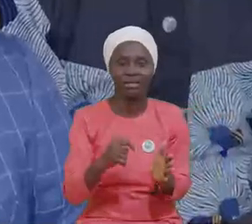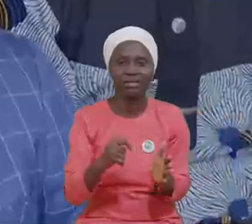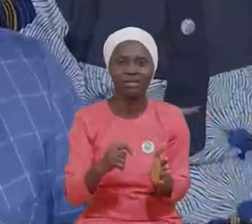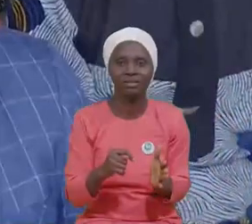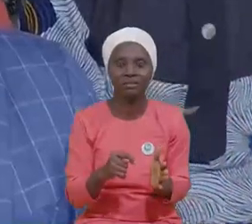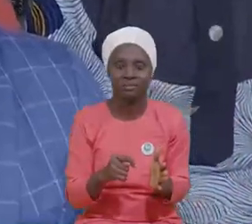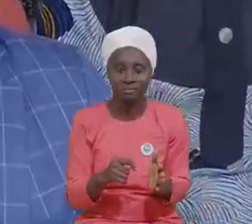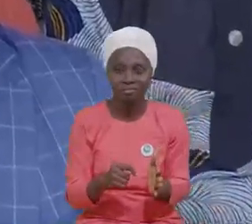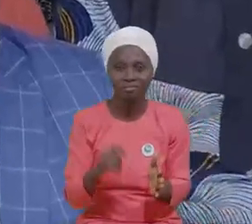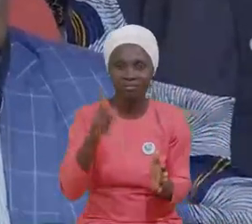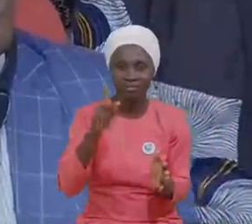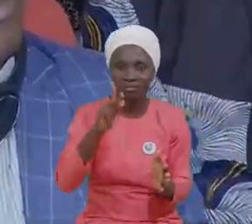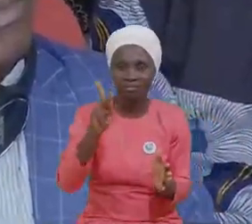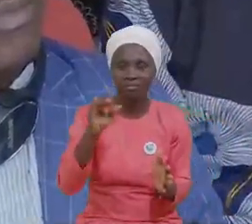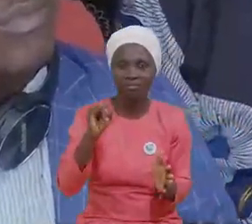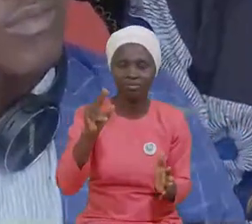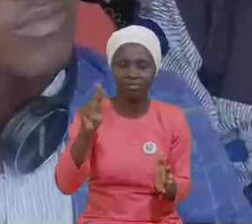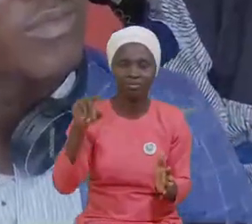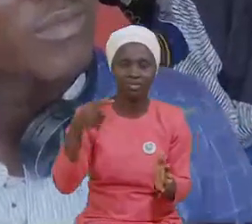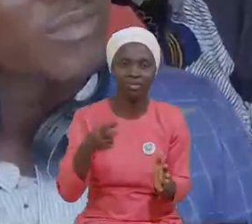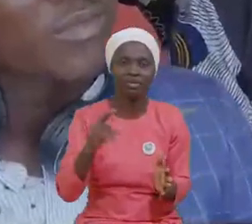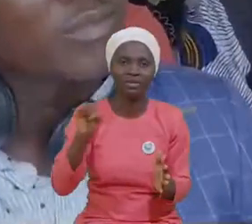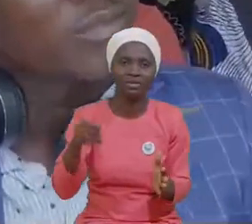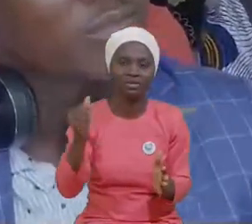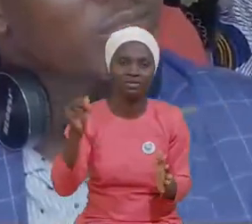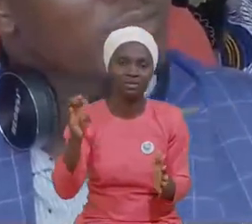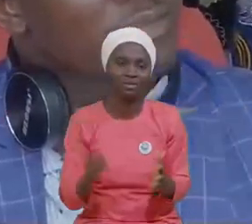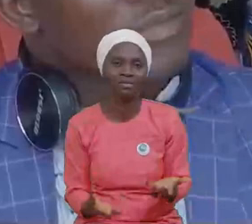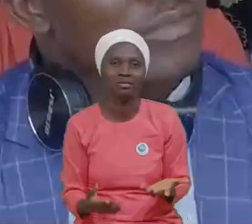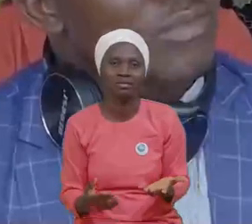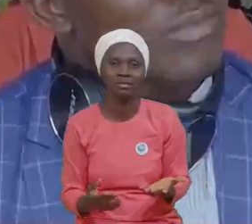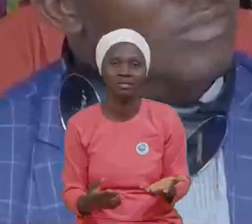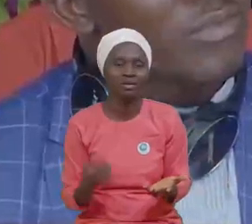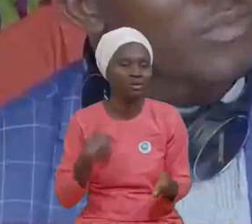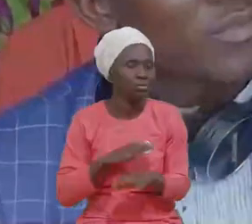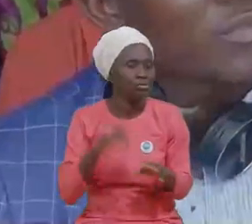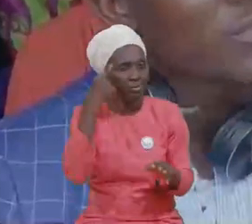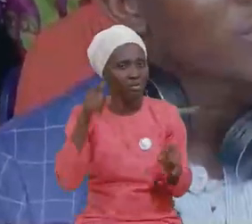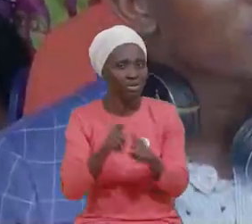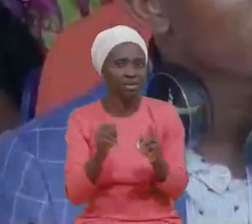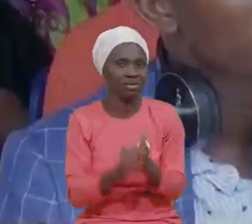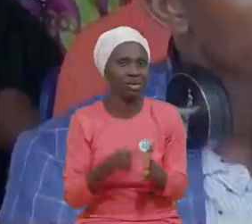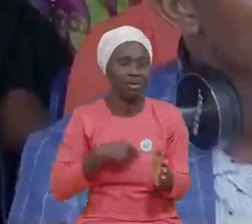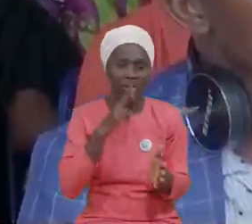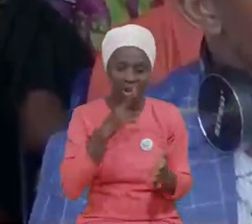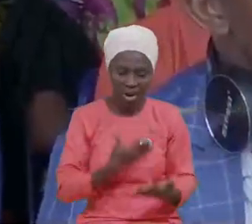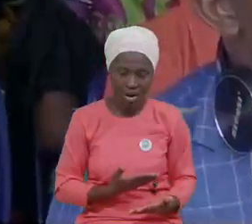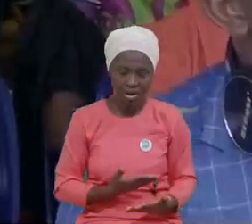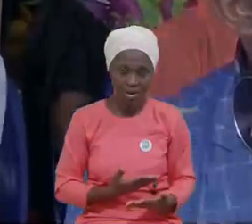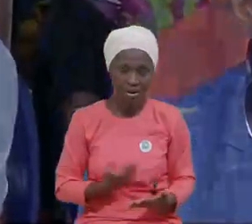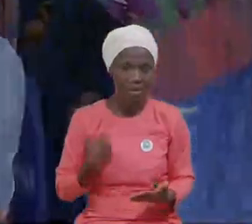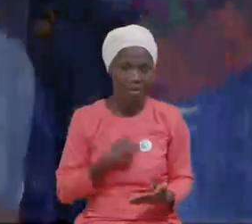c'est un cliché. Nous ne pensons réellement pas à ça. Nous sommes nés de nouveau, sommes sauvés, sommes